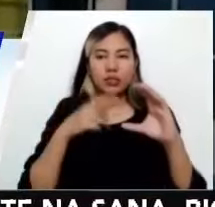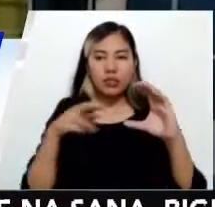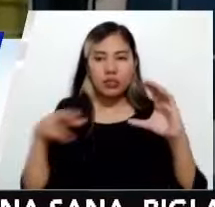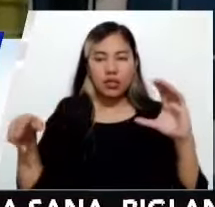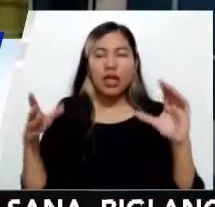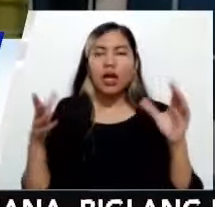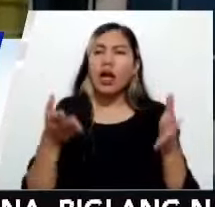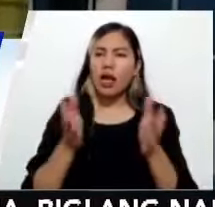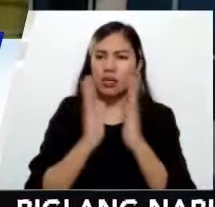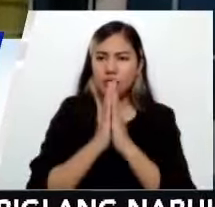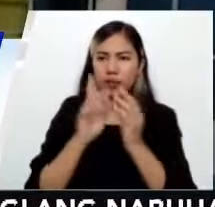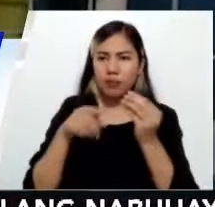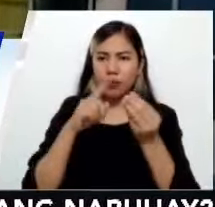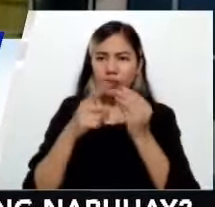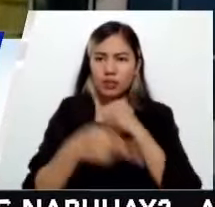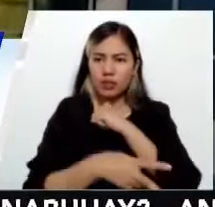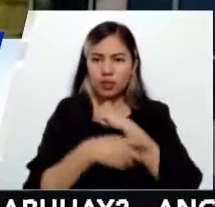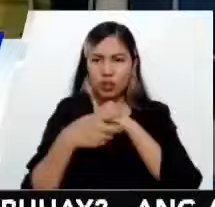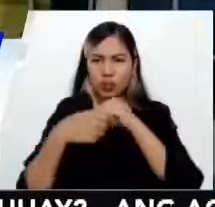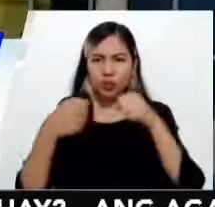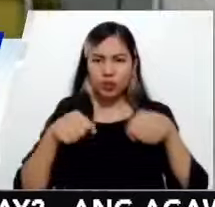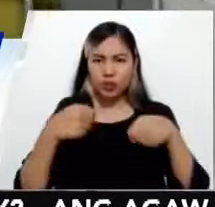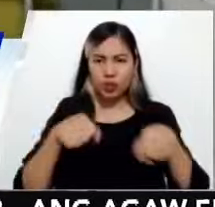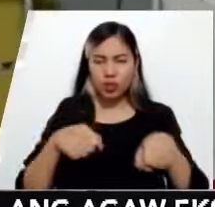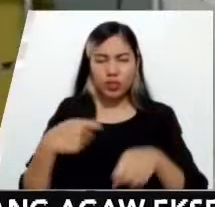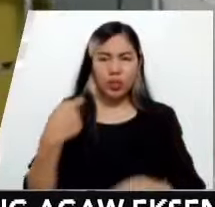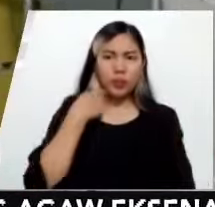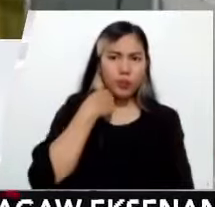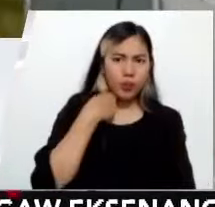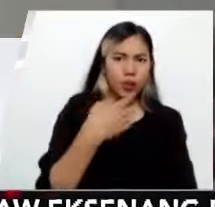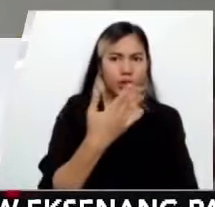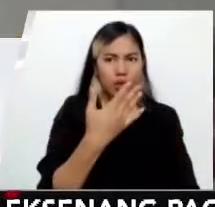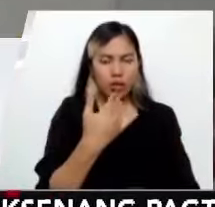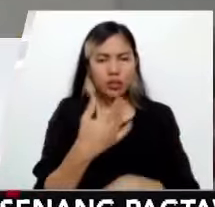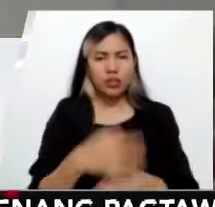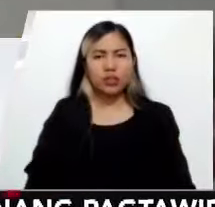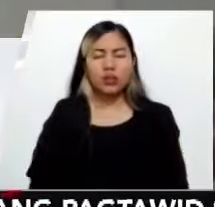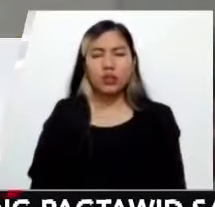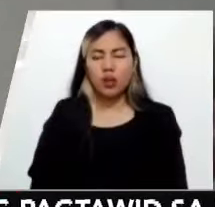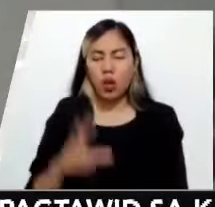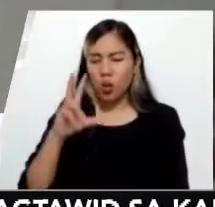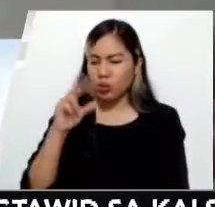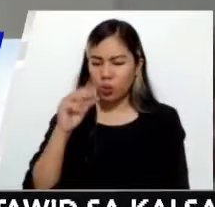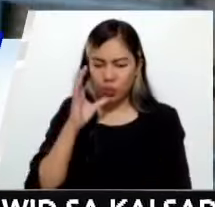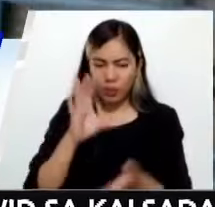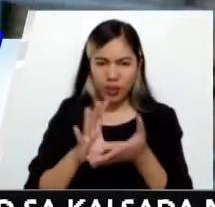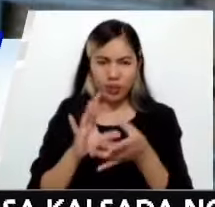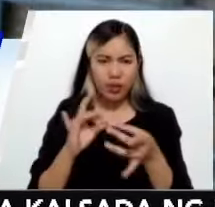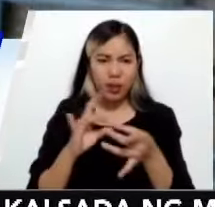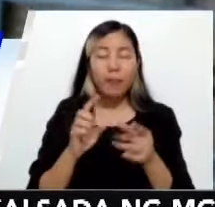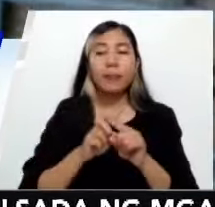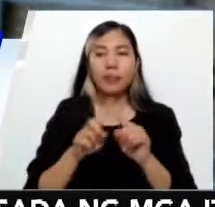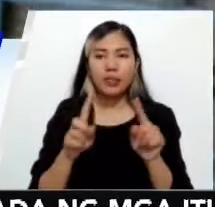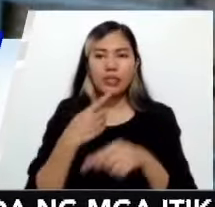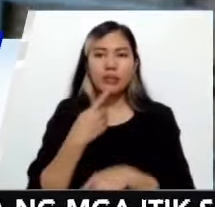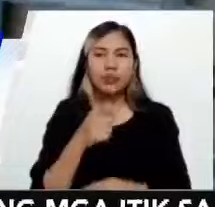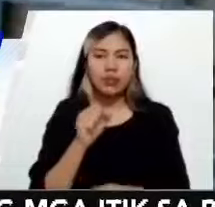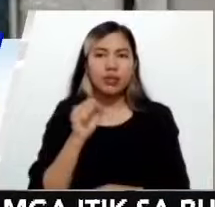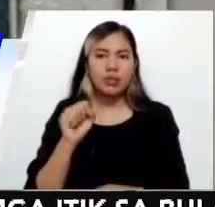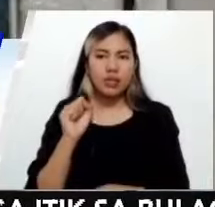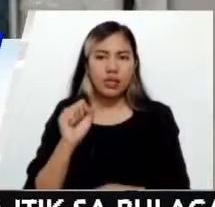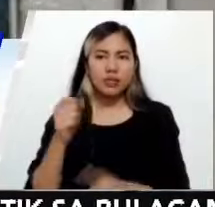up at pagnanakaw ng motor, sabi ng suspect, no comment po. Pero aminado siya sa pamamaril sa kanyang